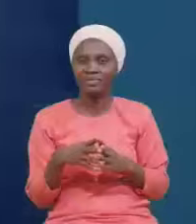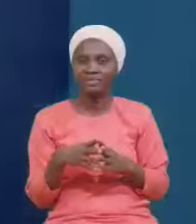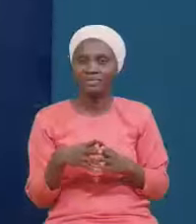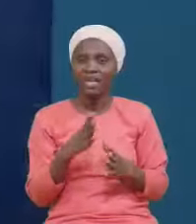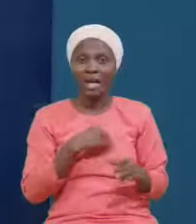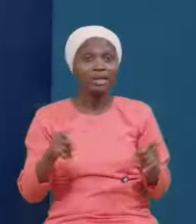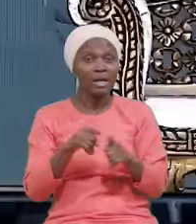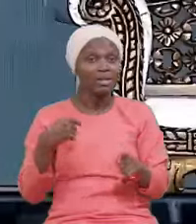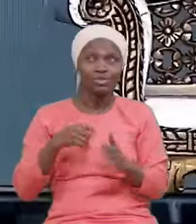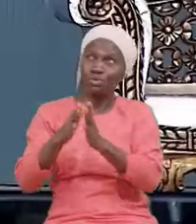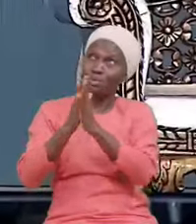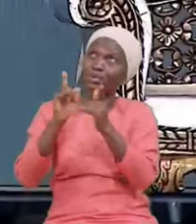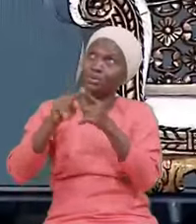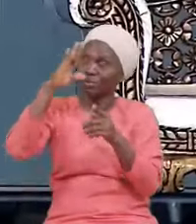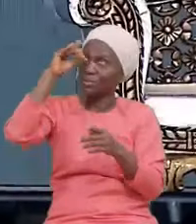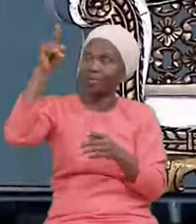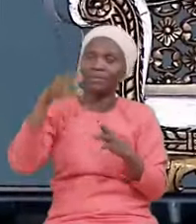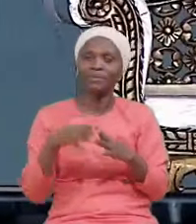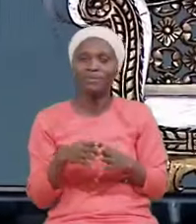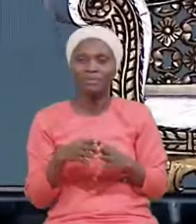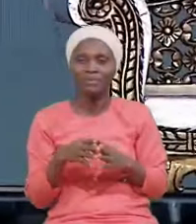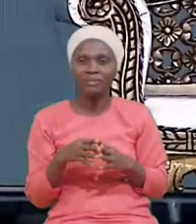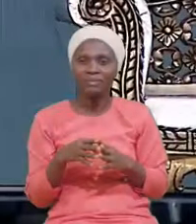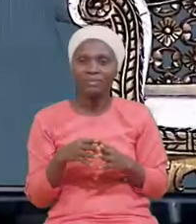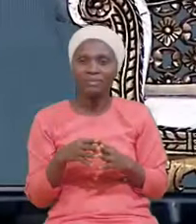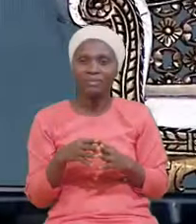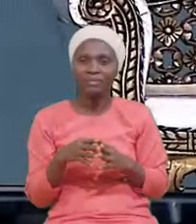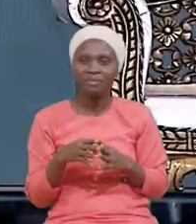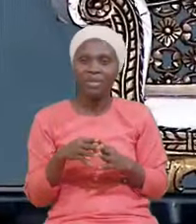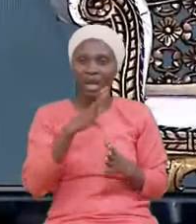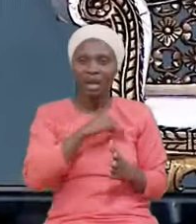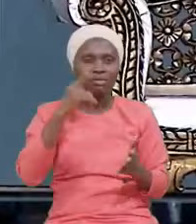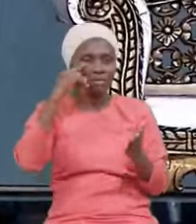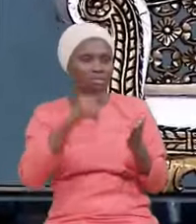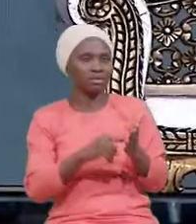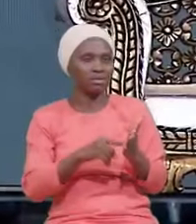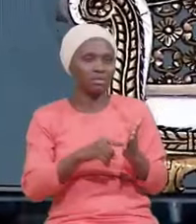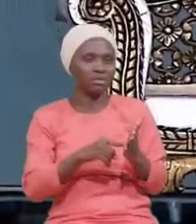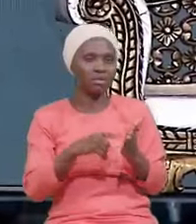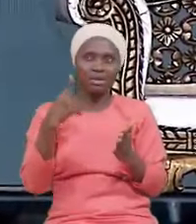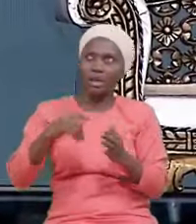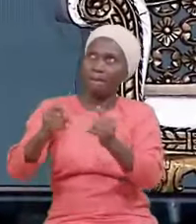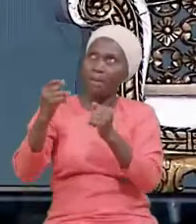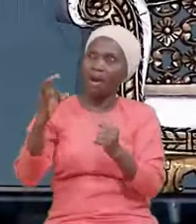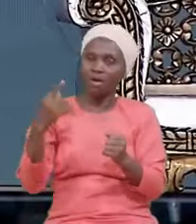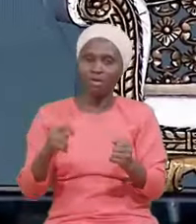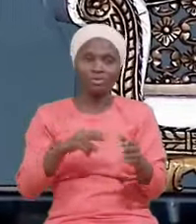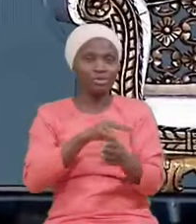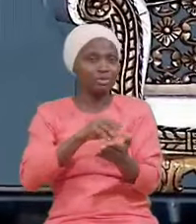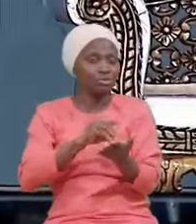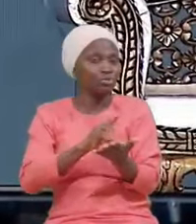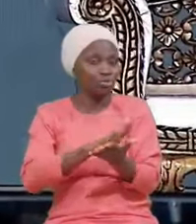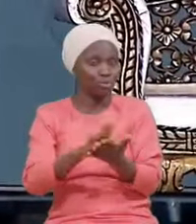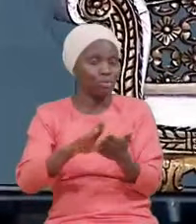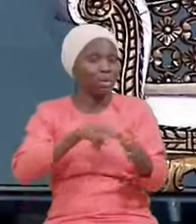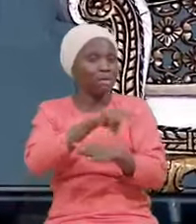we call on him. ఆయన అంటున్నాడు, నన్ను పిలవండి. Recognizing the power of the supernatural liberator.